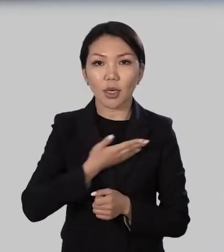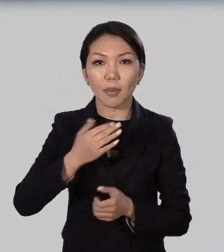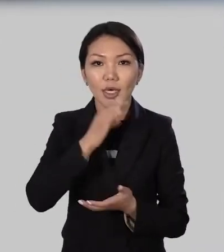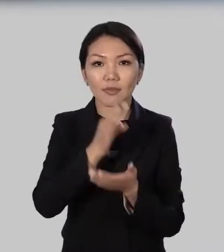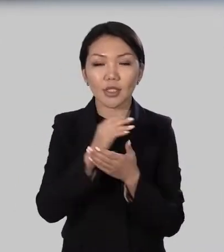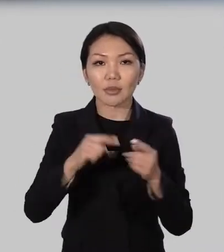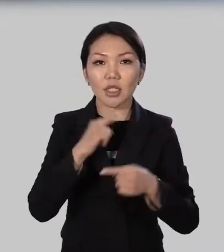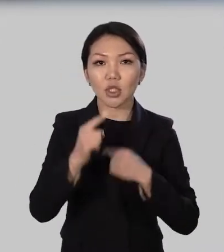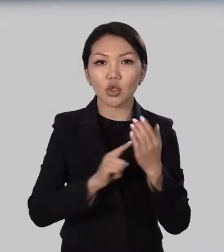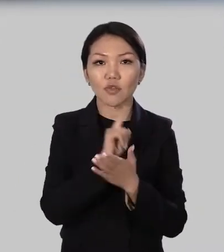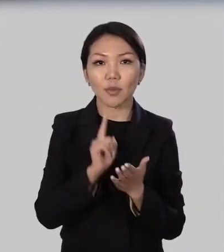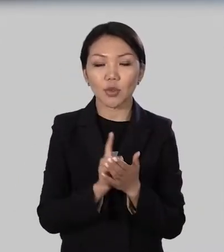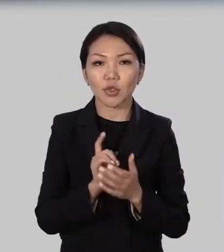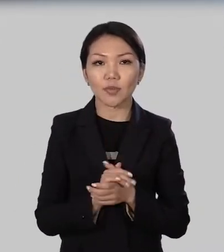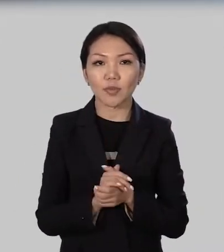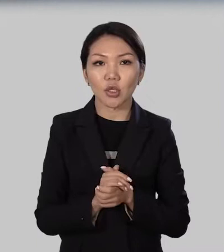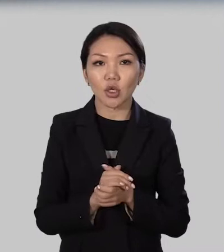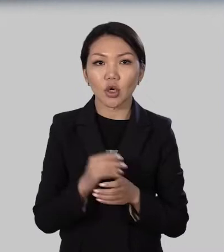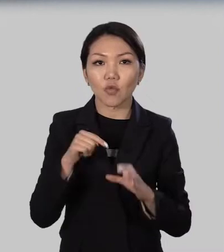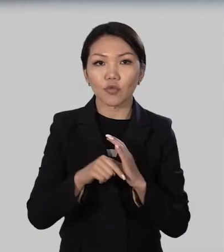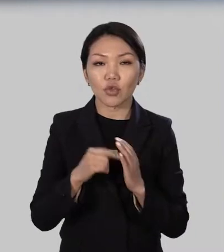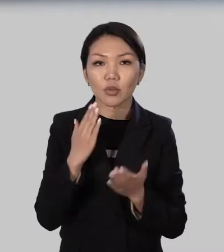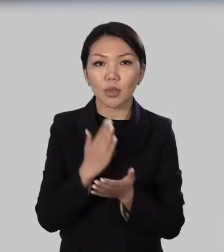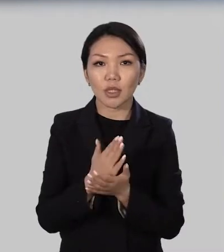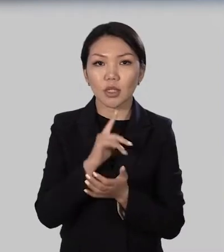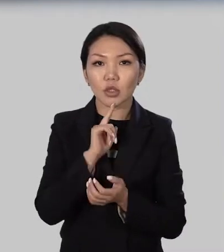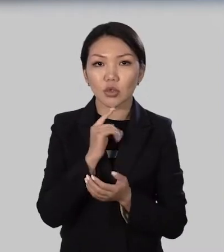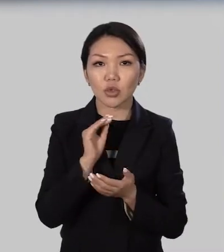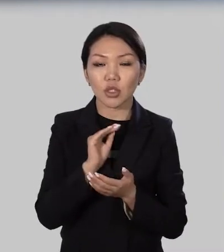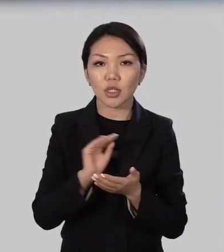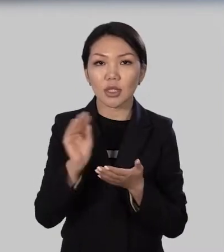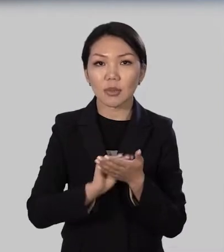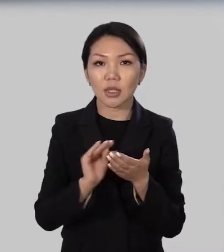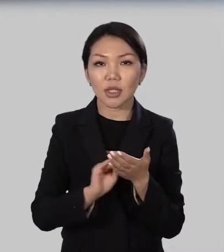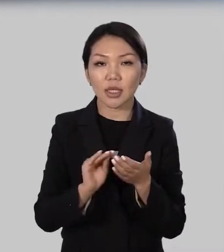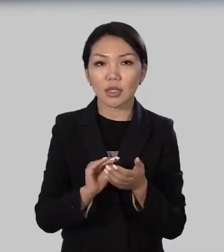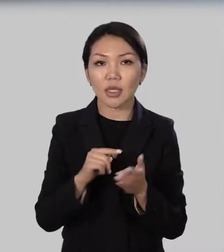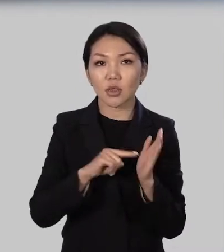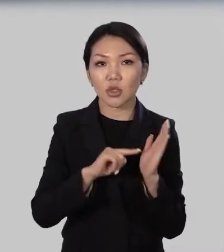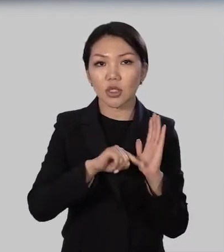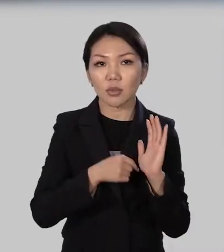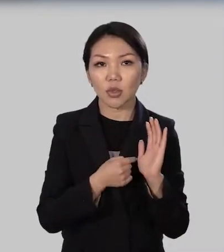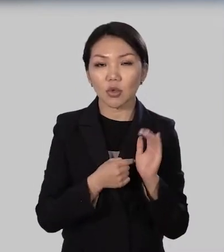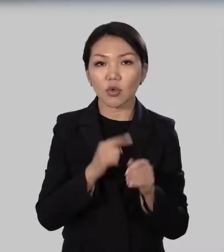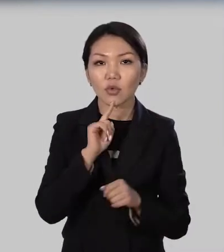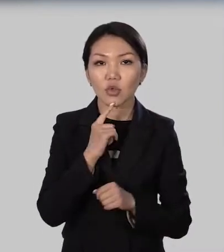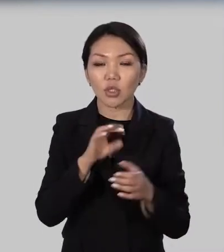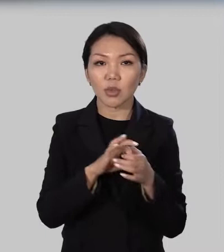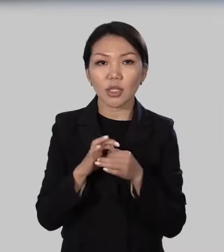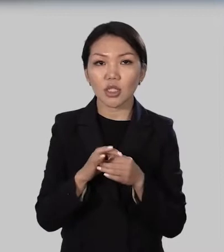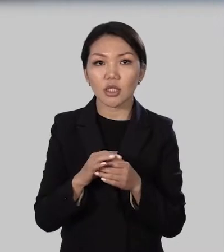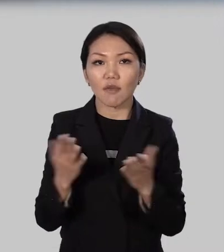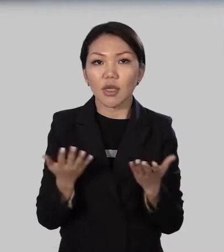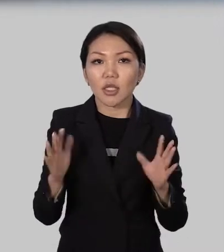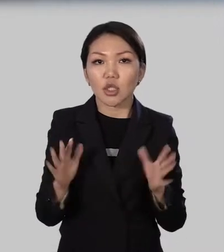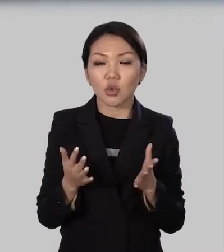урока мы ответим на следующие вопросы. В чем заключается трудность постановки знаков препинания в сложном предложении?